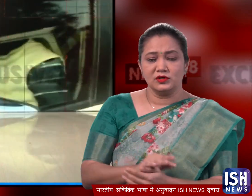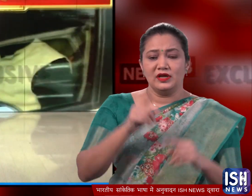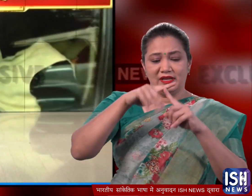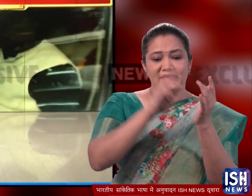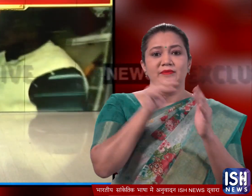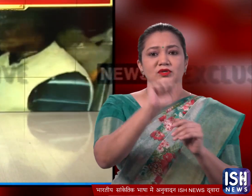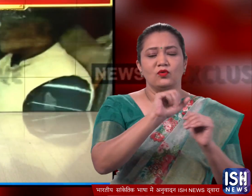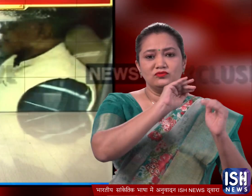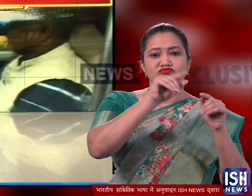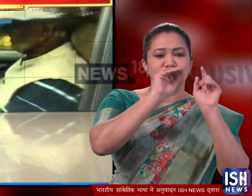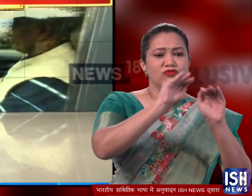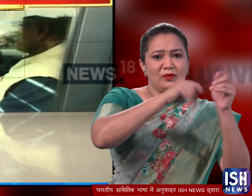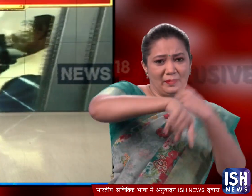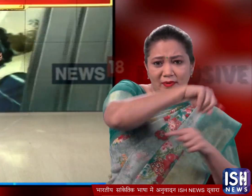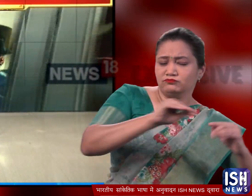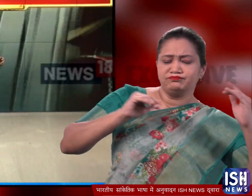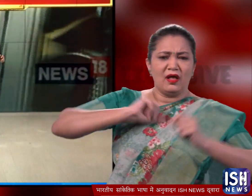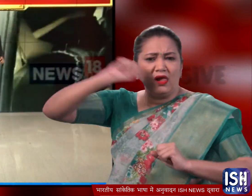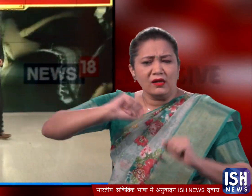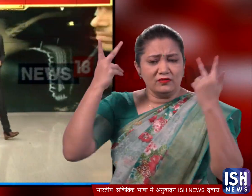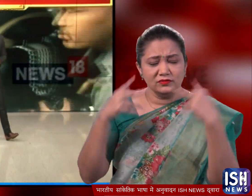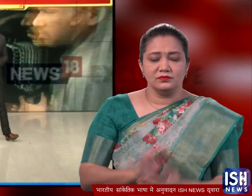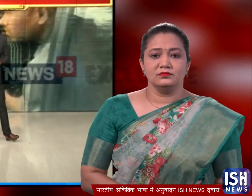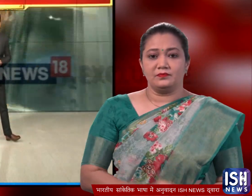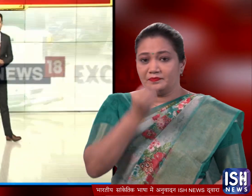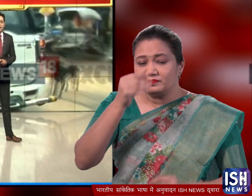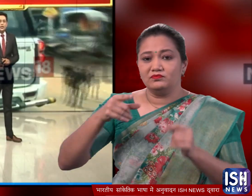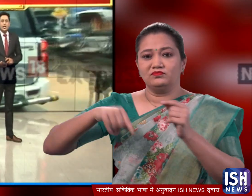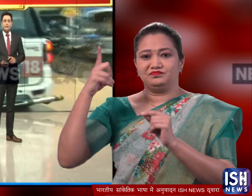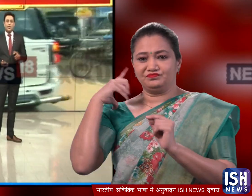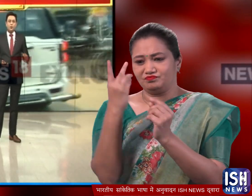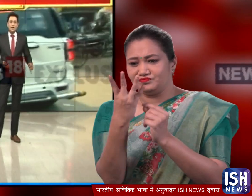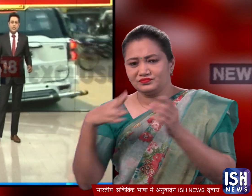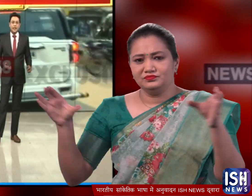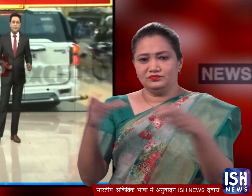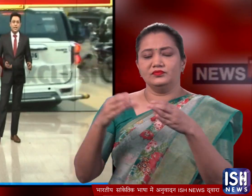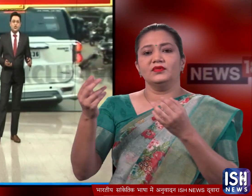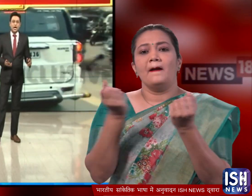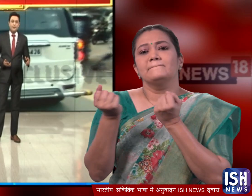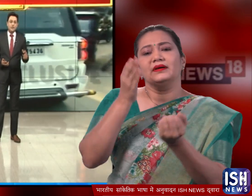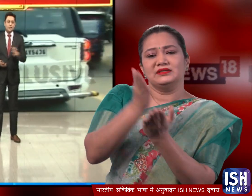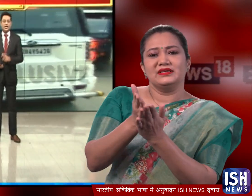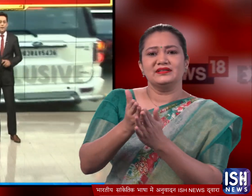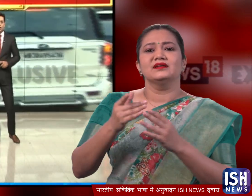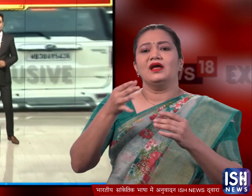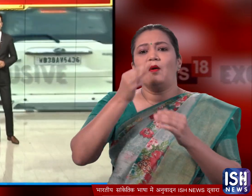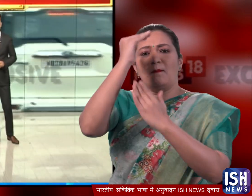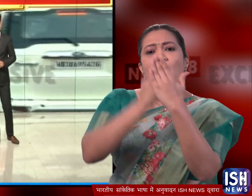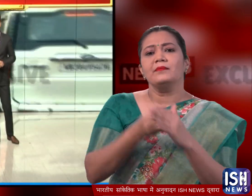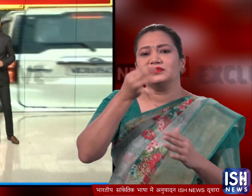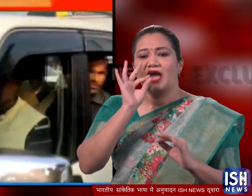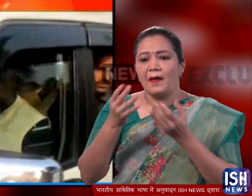तृणमूल कांग्रेस के समर्थकों ने हंगामा किया। दिलीप घोष बीजेपी के कई नेताओं के साथ बर्नपुर बस स्टैंड के पास चाय पर चर्चा करने